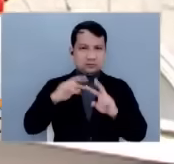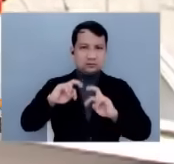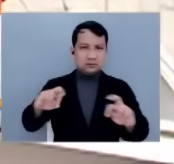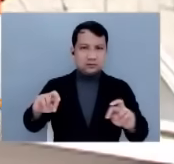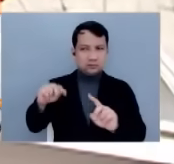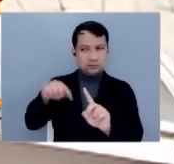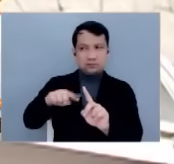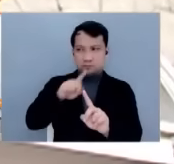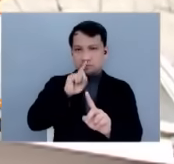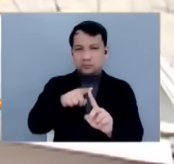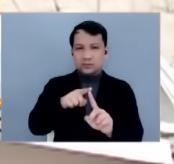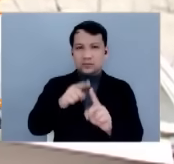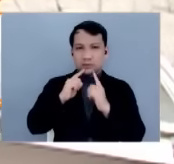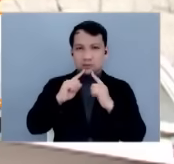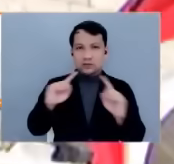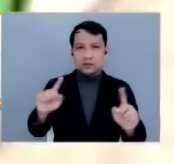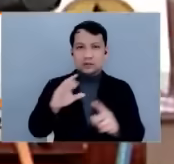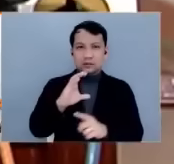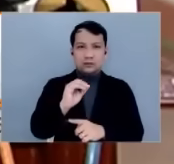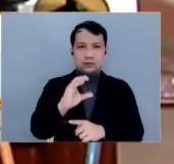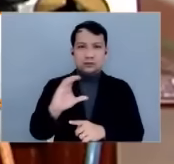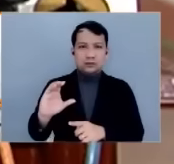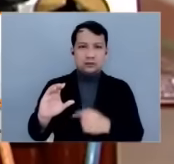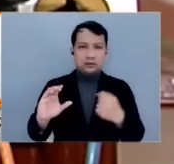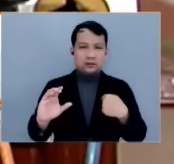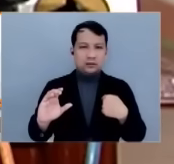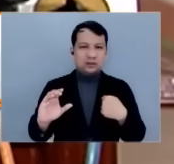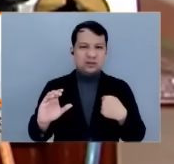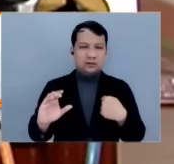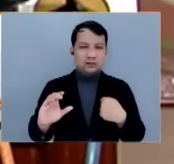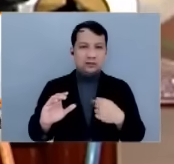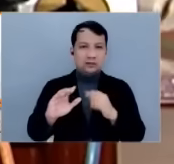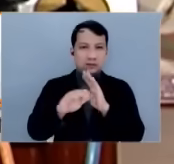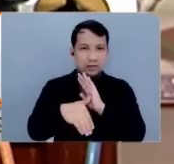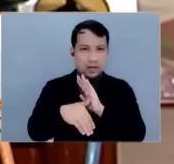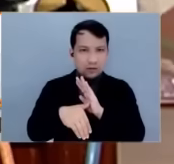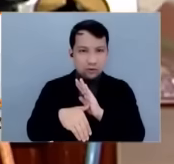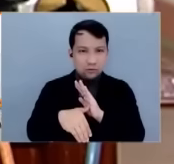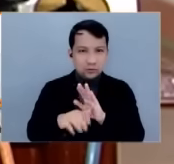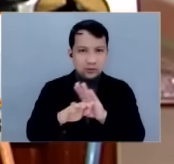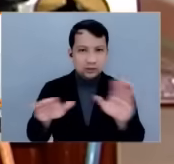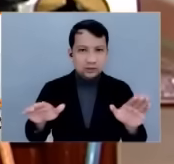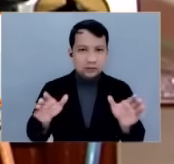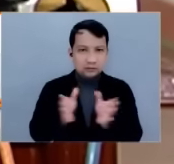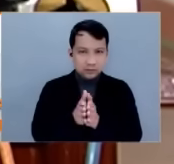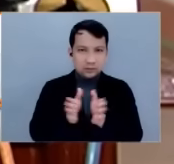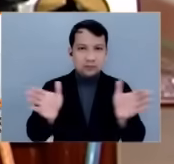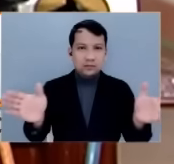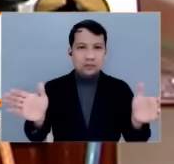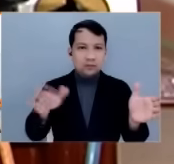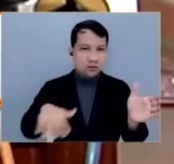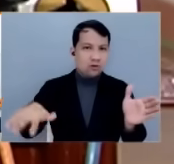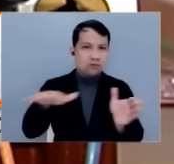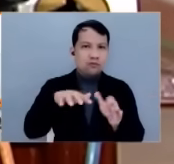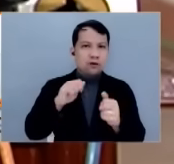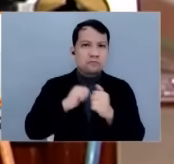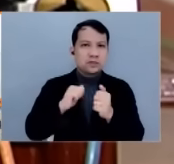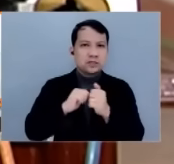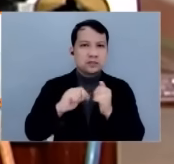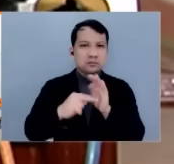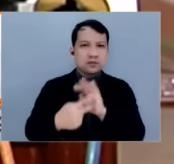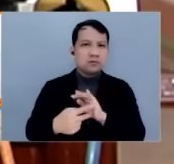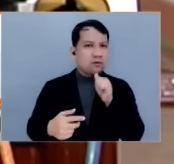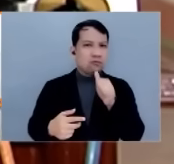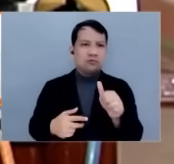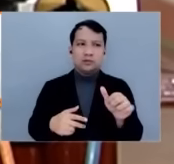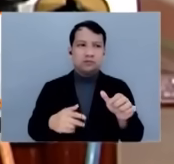ang deklarasyon ng mga COC ng kandidato. Ang COMELEC po ay ministerial ang duty namin. Ano po ibig sabihin? Wala po kaming